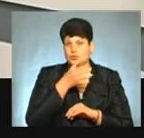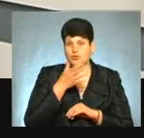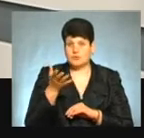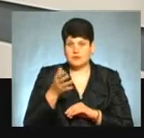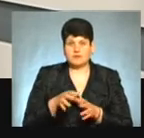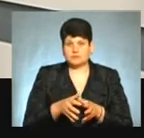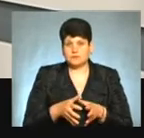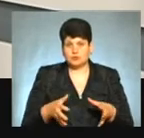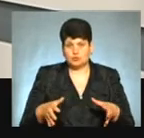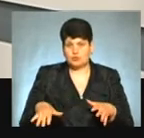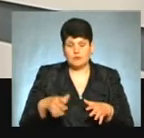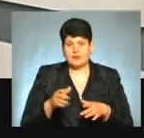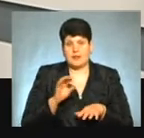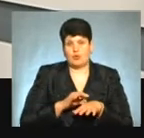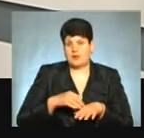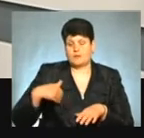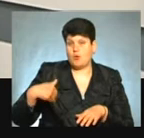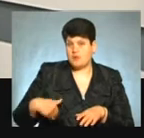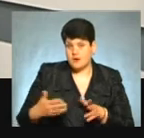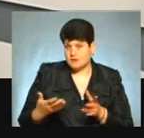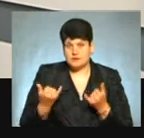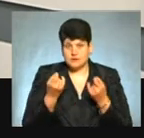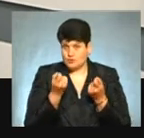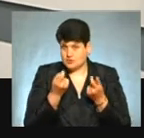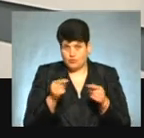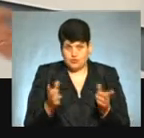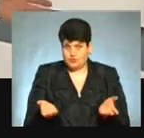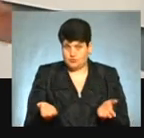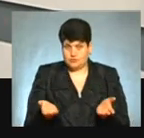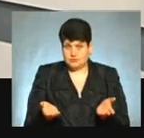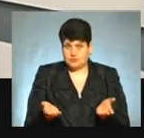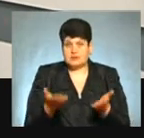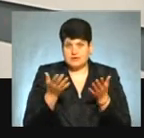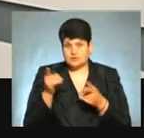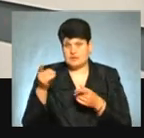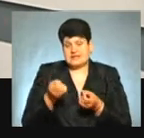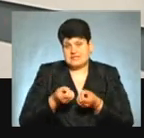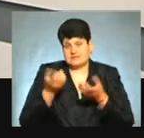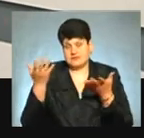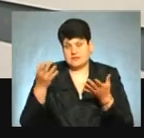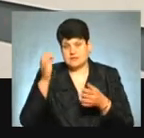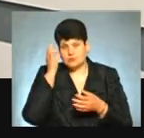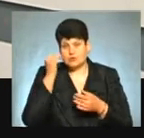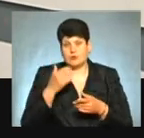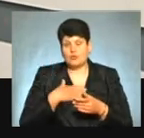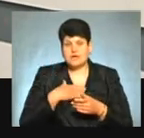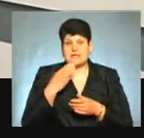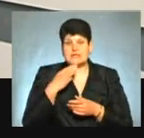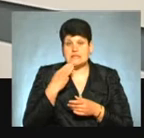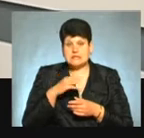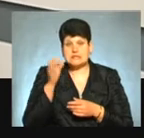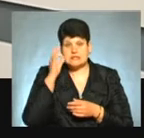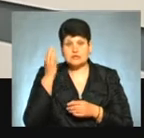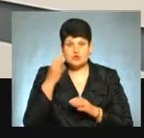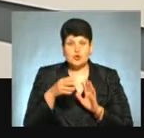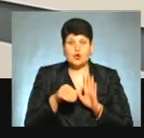неї не пухли ноги і не болів поперек. Зараз якби трошки по-іншому. Зрозуміло, що в неї світлі спогади. Моя особиста тітка на сьогодні покійна,